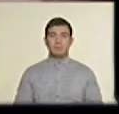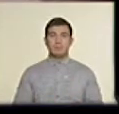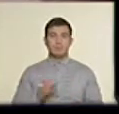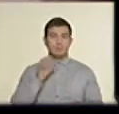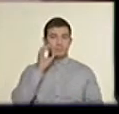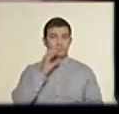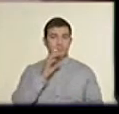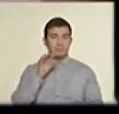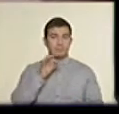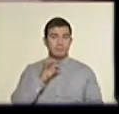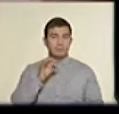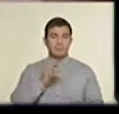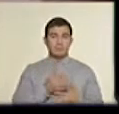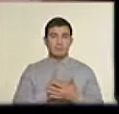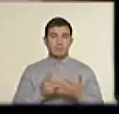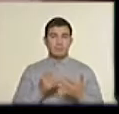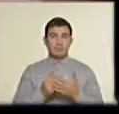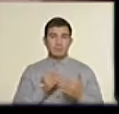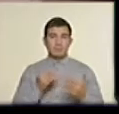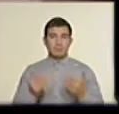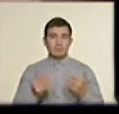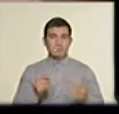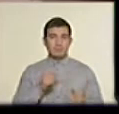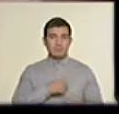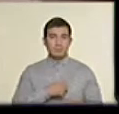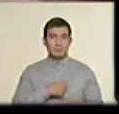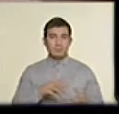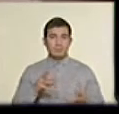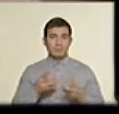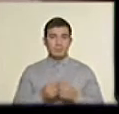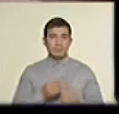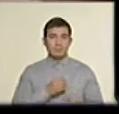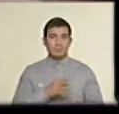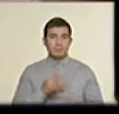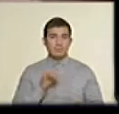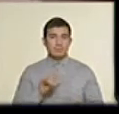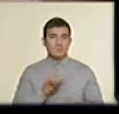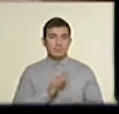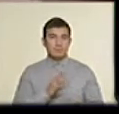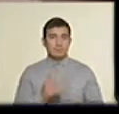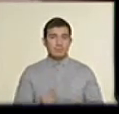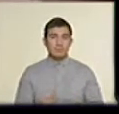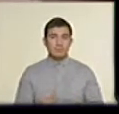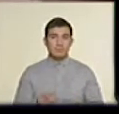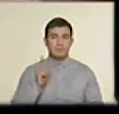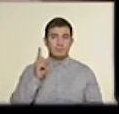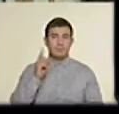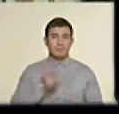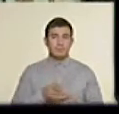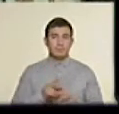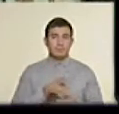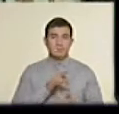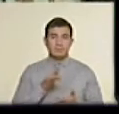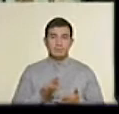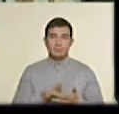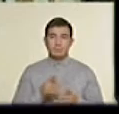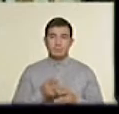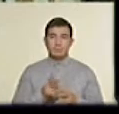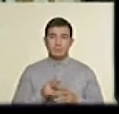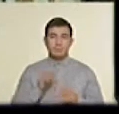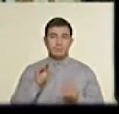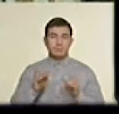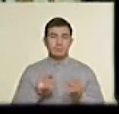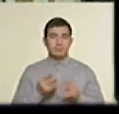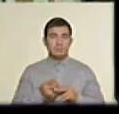O'zbekiston tarixiy madaniy rekreatsiya resurslariga boy mamlakatlardan biri sanaladi. Qadimgi shaharlar, maqbaralar,